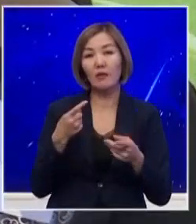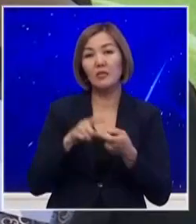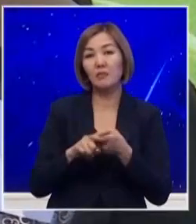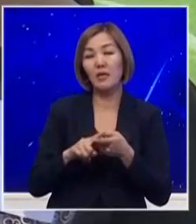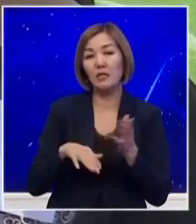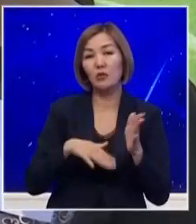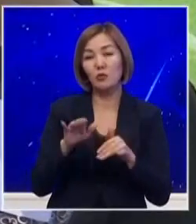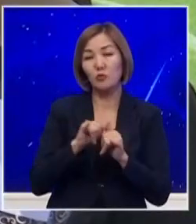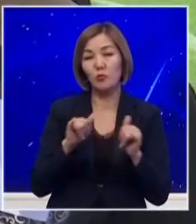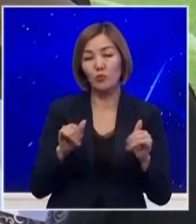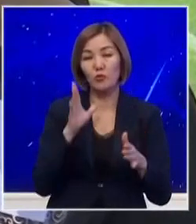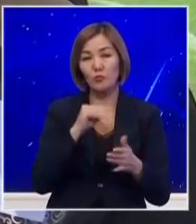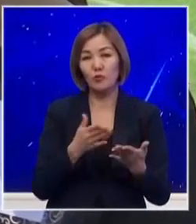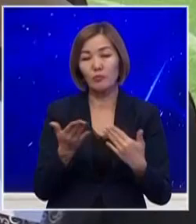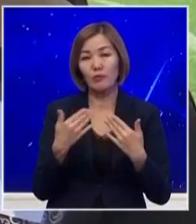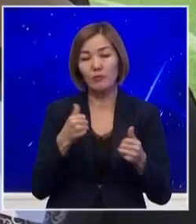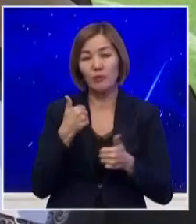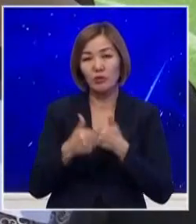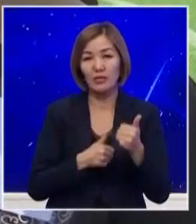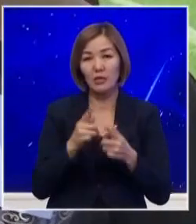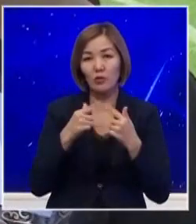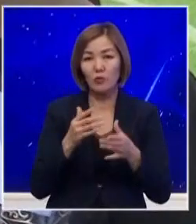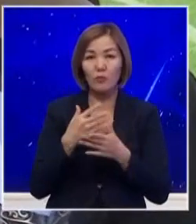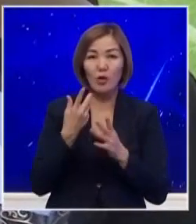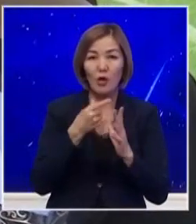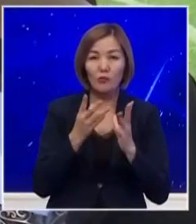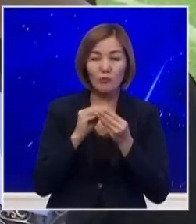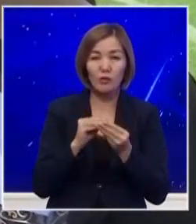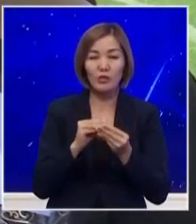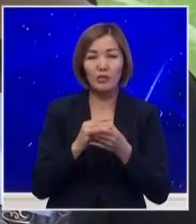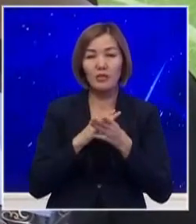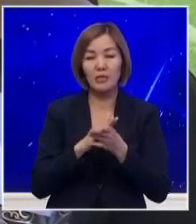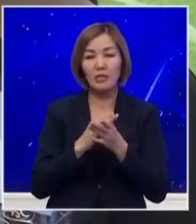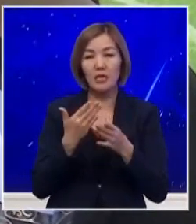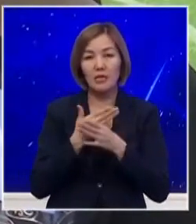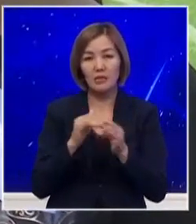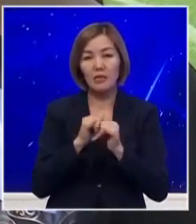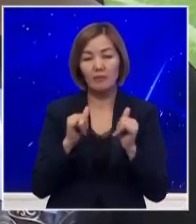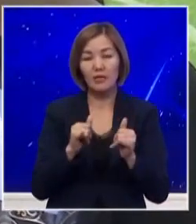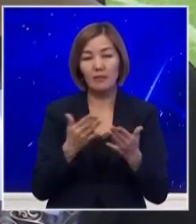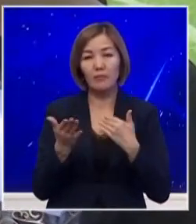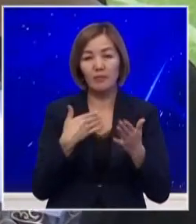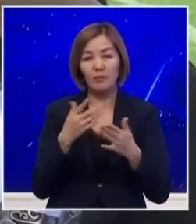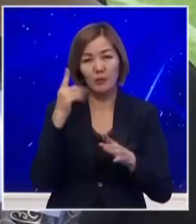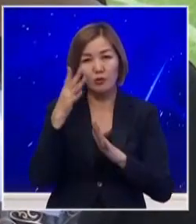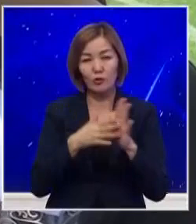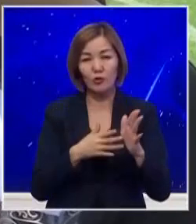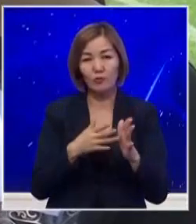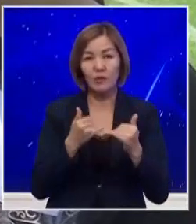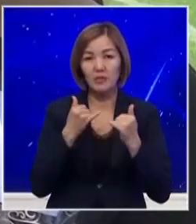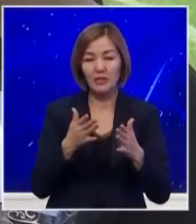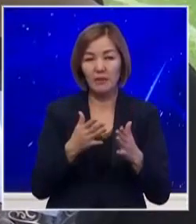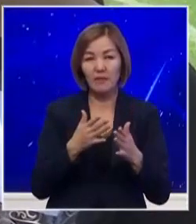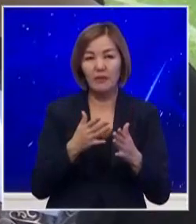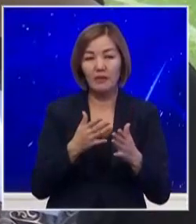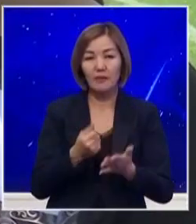жақсартады деп ойлаймын. Жаңағыдай бір-бірімен жарыс кезінде ұйымшылдықты, бірлікті сондай талап ететін жарыс. Бір-бірімізге жаңағыдай түсіністікпен қарап,